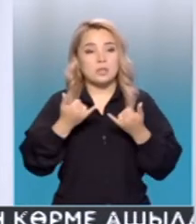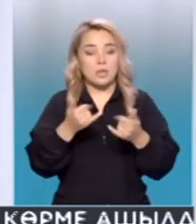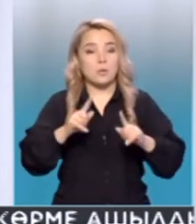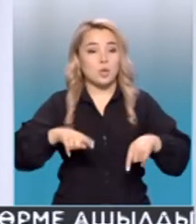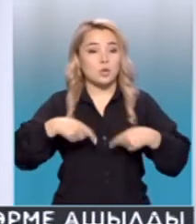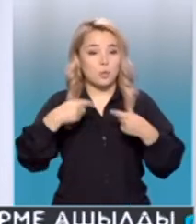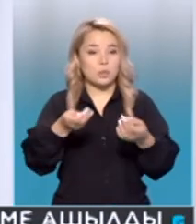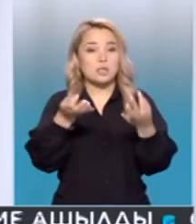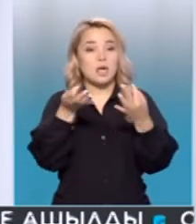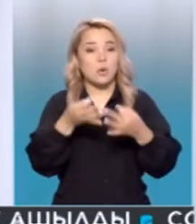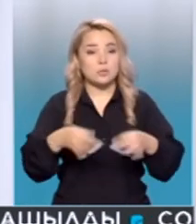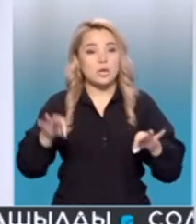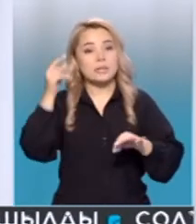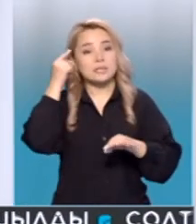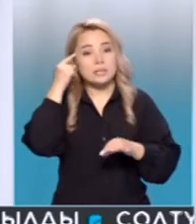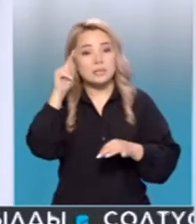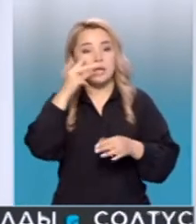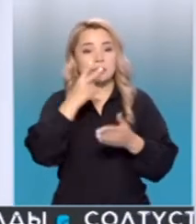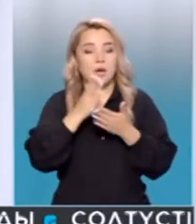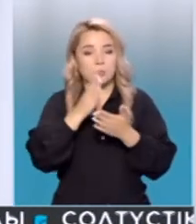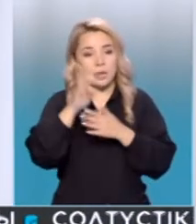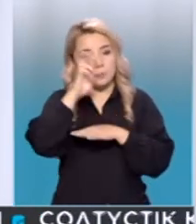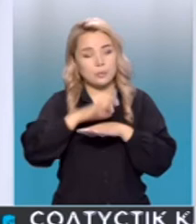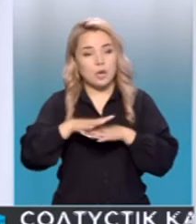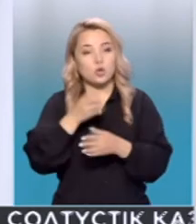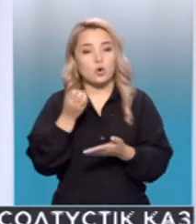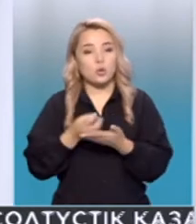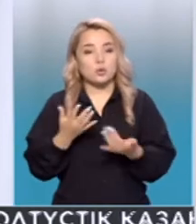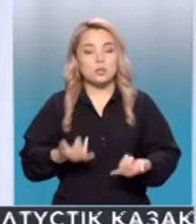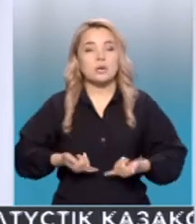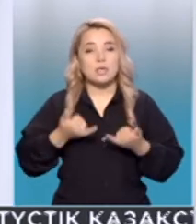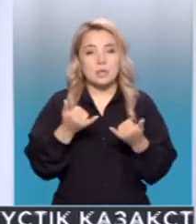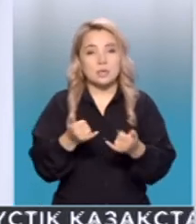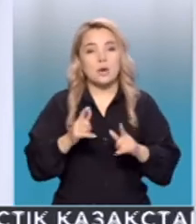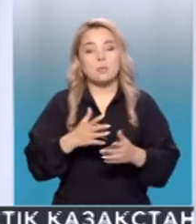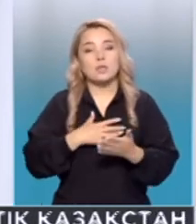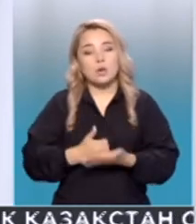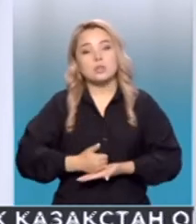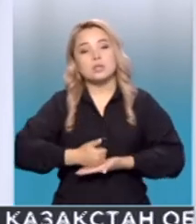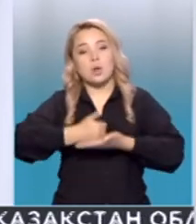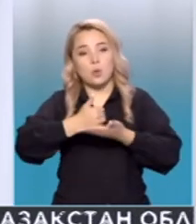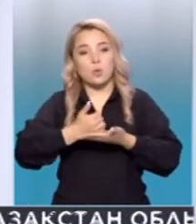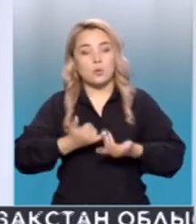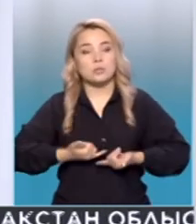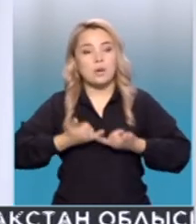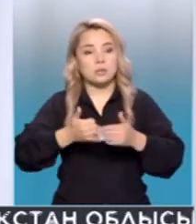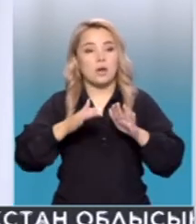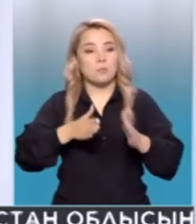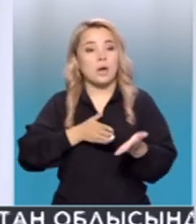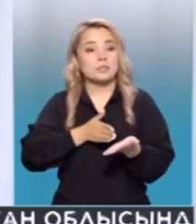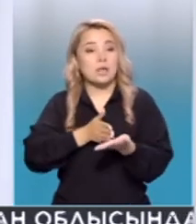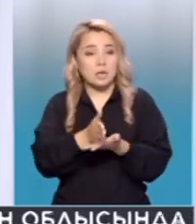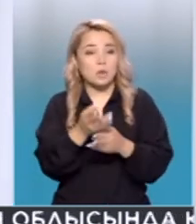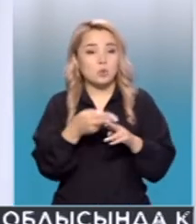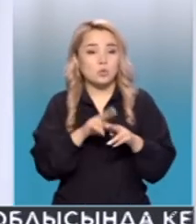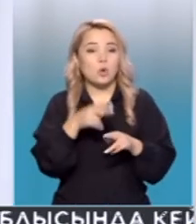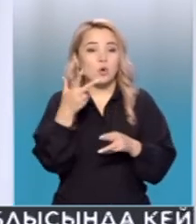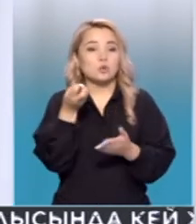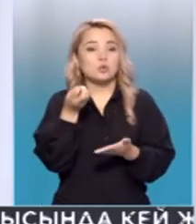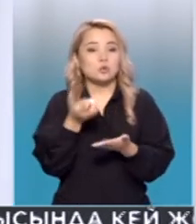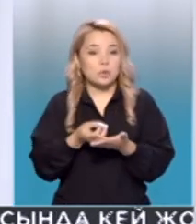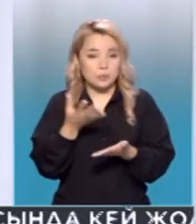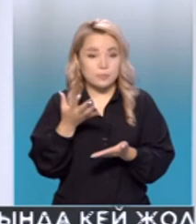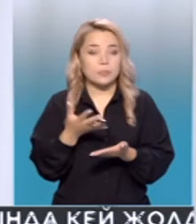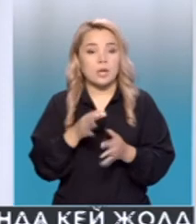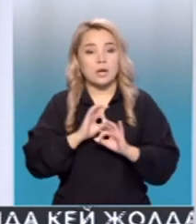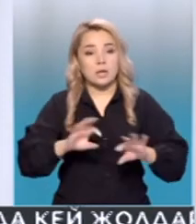берілуі тәуелсіздік идеясы мен мемлекеттілік құндылықтарды берік орнықтыра түсуге бағытталған. Осы үш